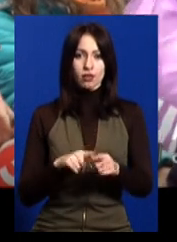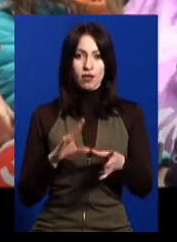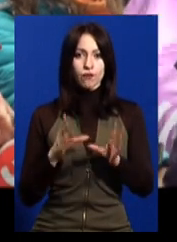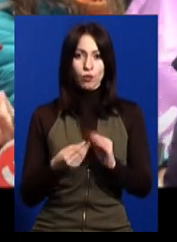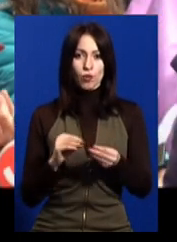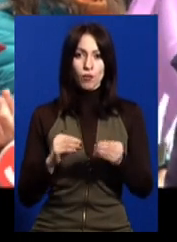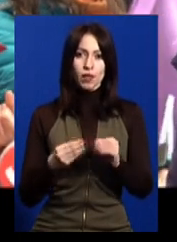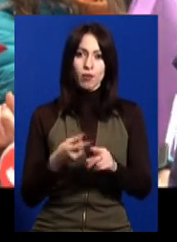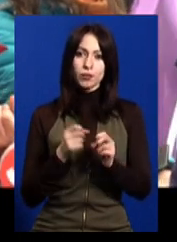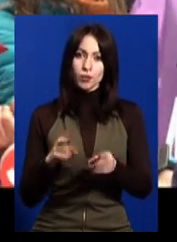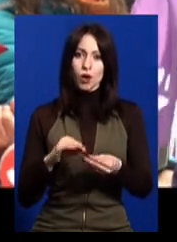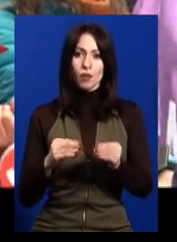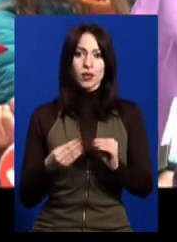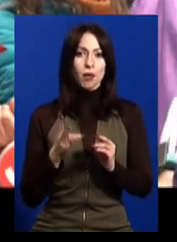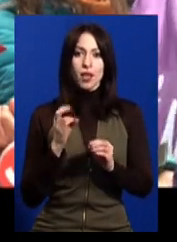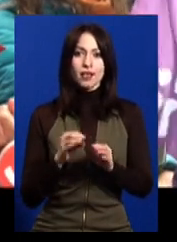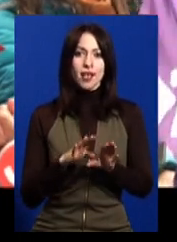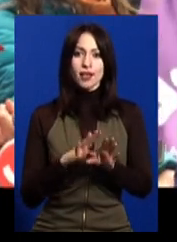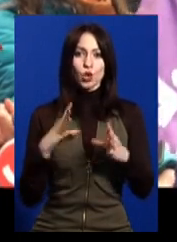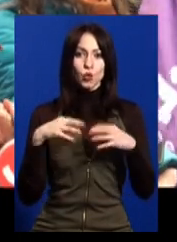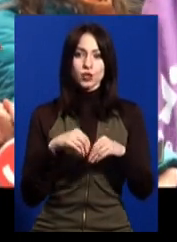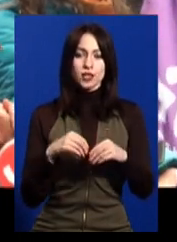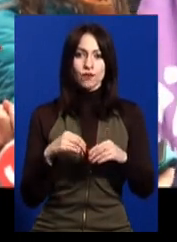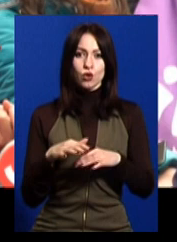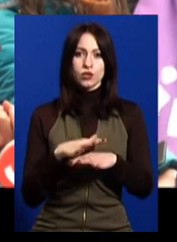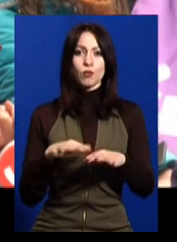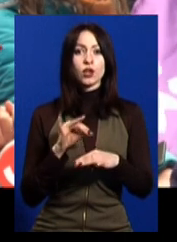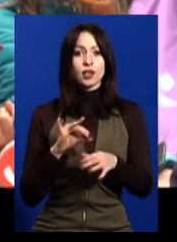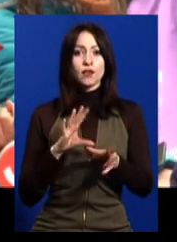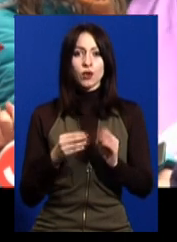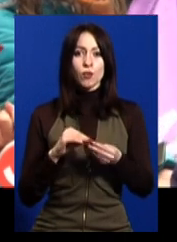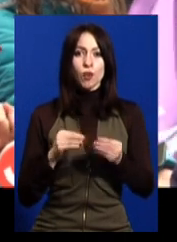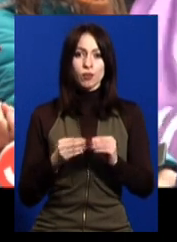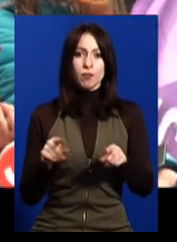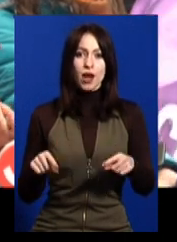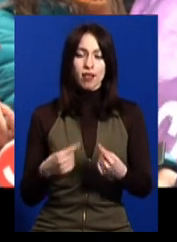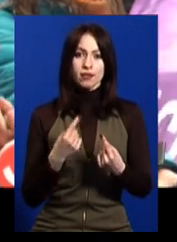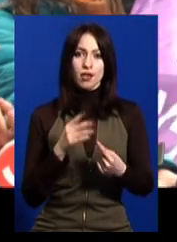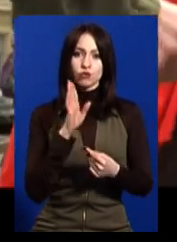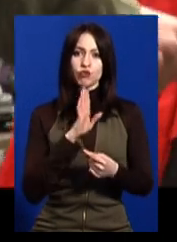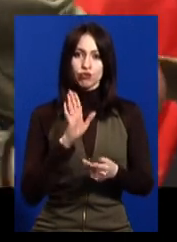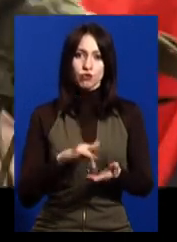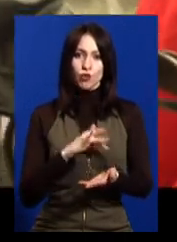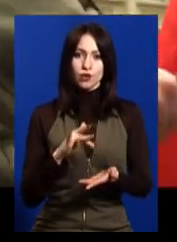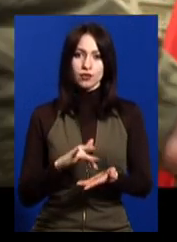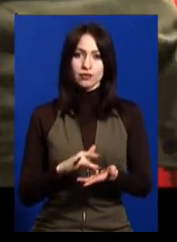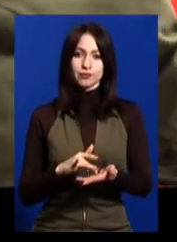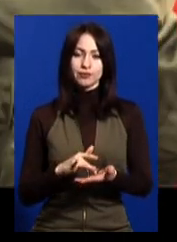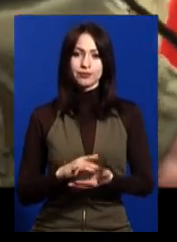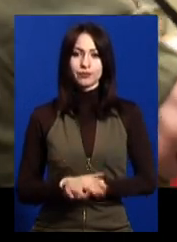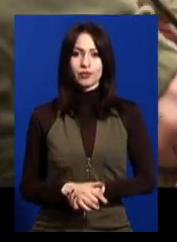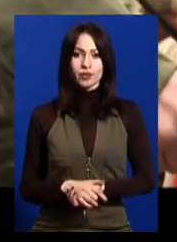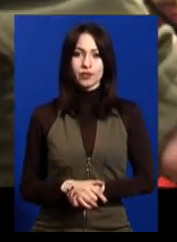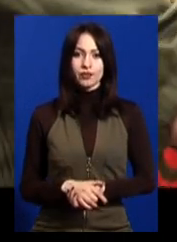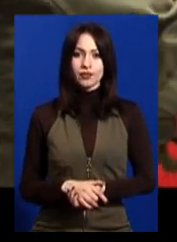проблема безпеки, проблема неінклюзивності простору і проблема реалізації жінок в місті.